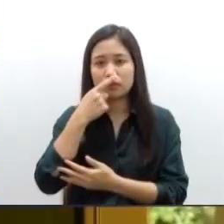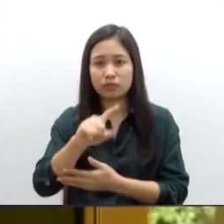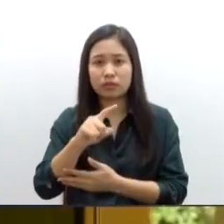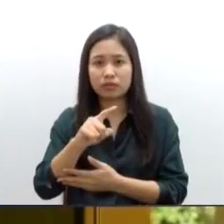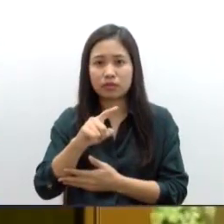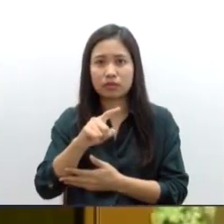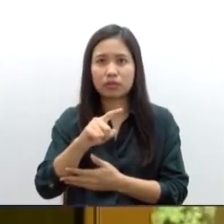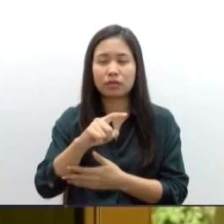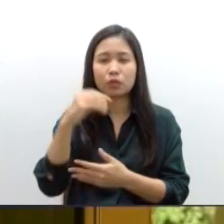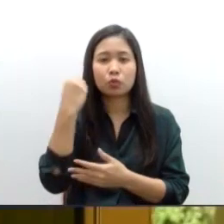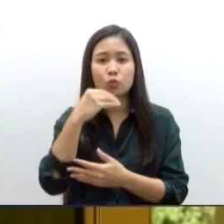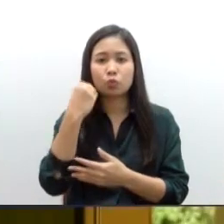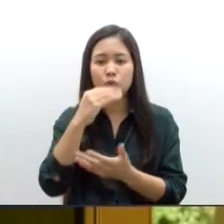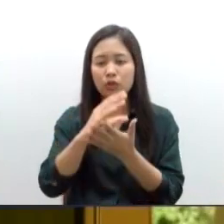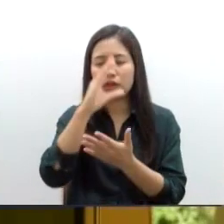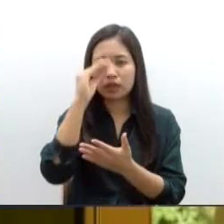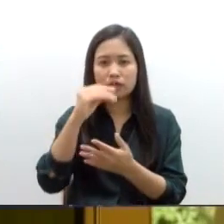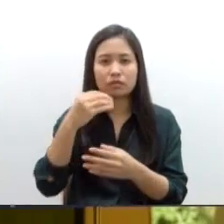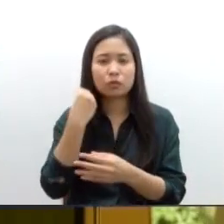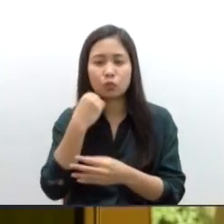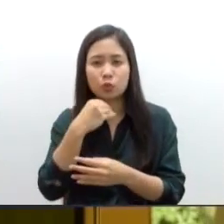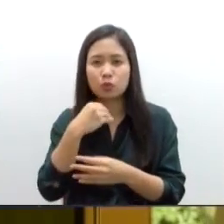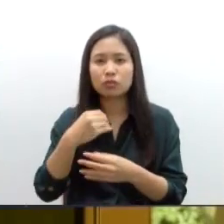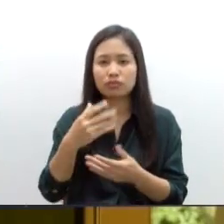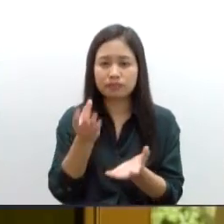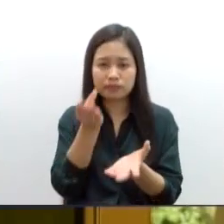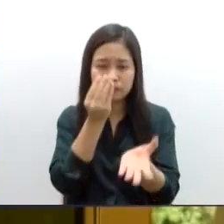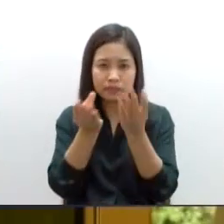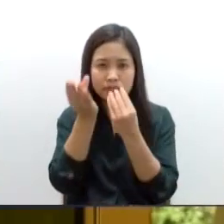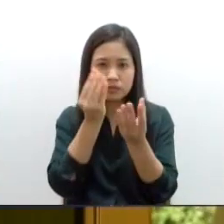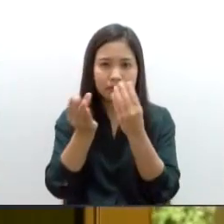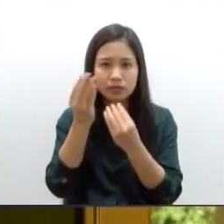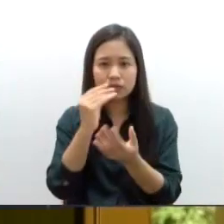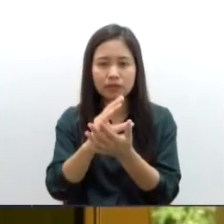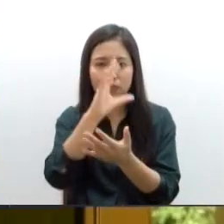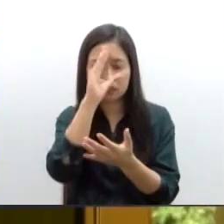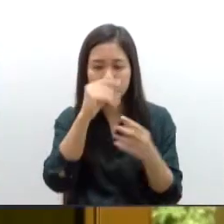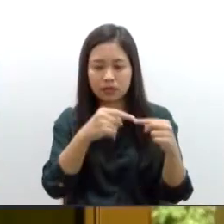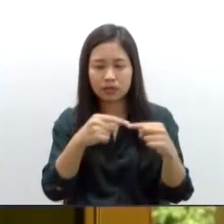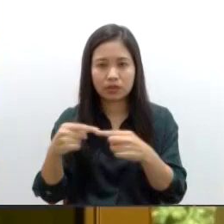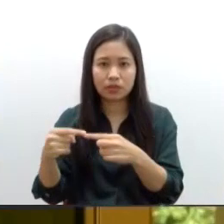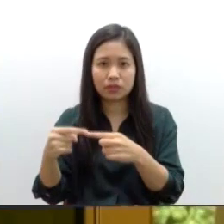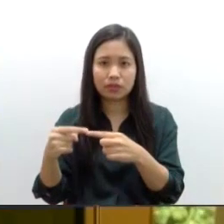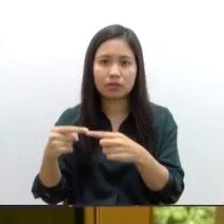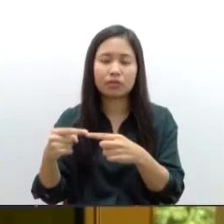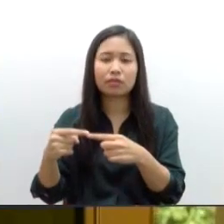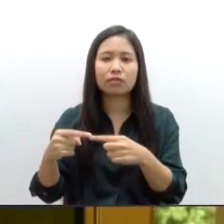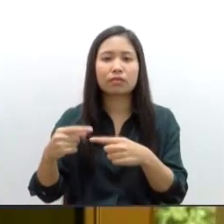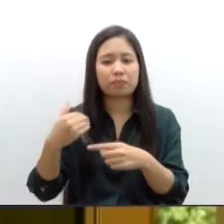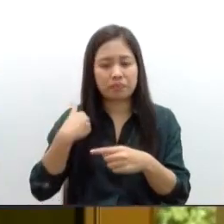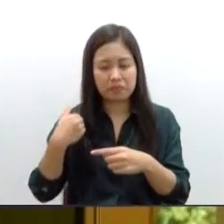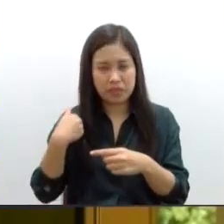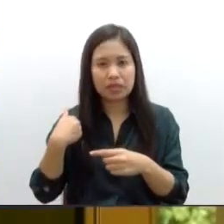ชั้นเรียนมีโอกาสได้รับการเรียนการสอนอย่างต่อเนื่องและมีคุณภ